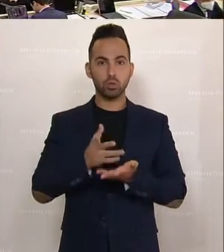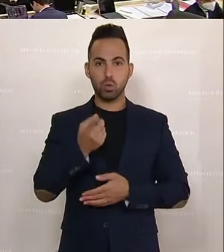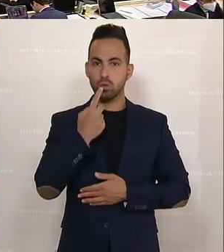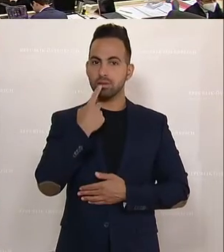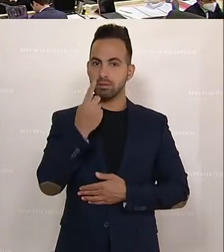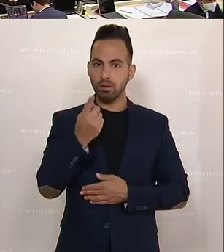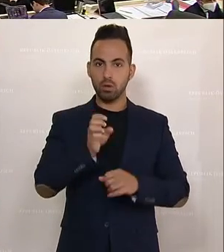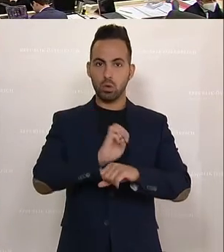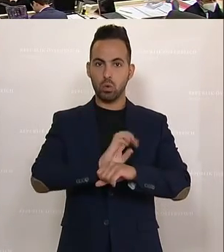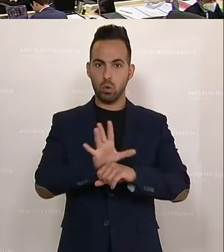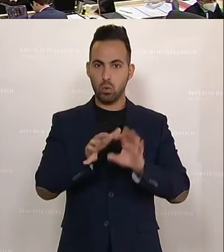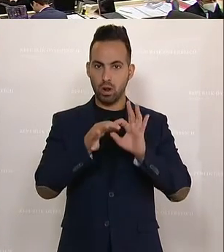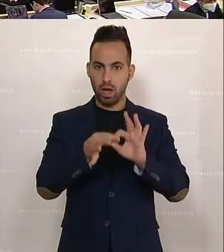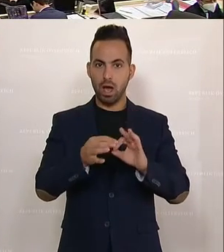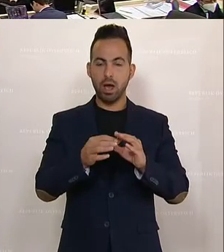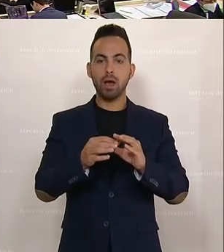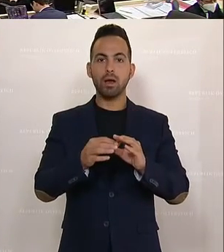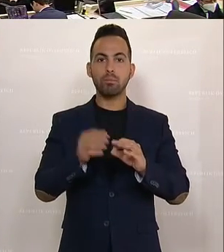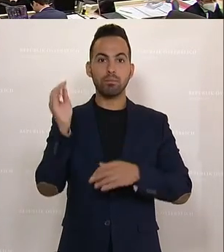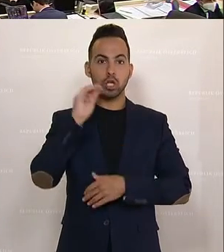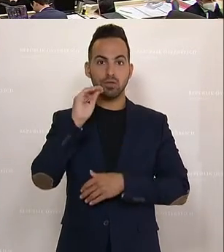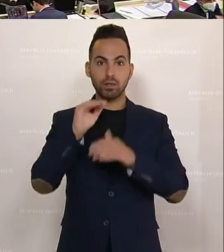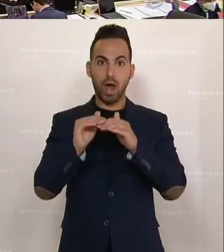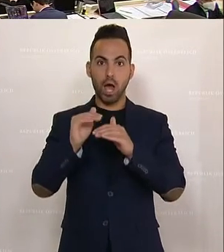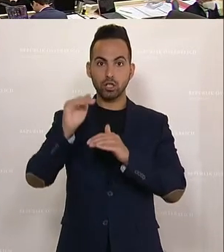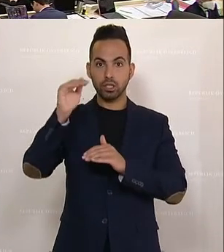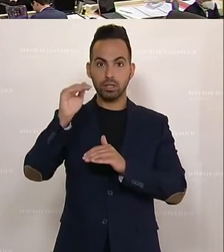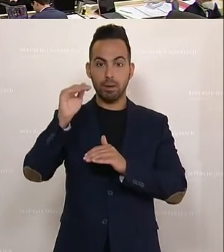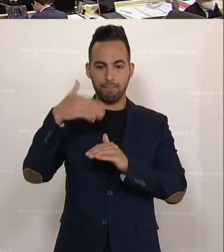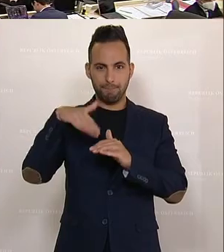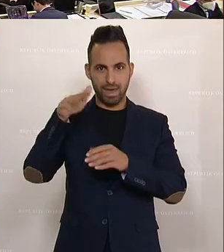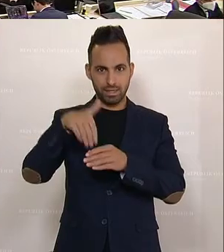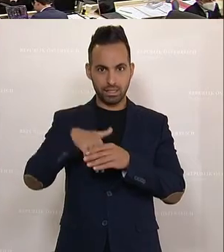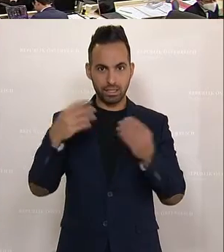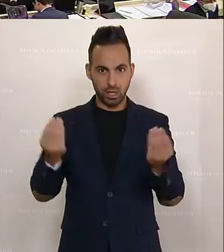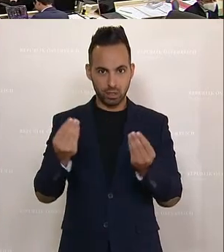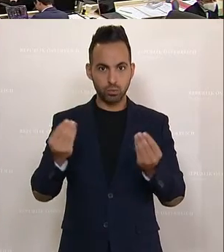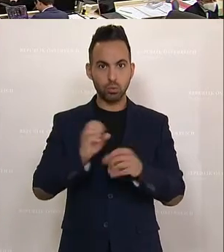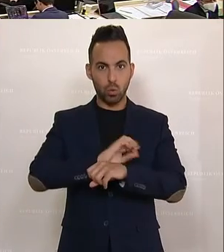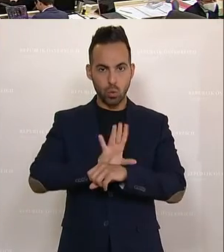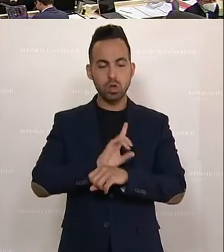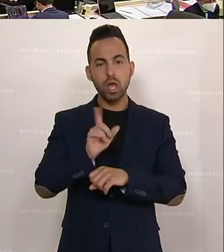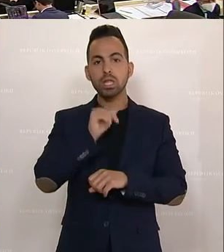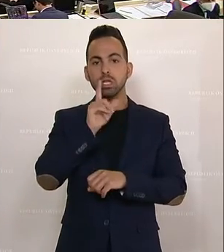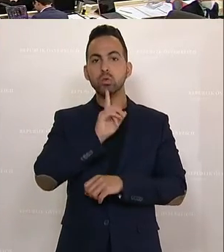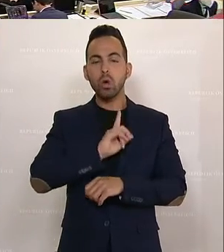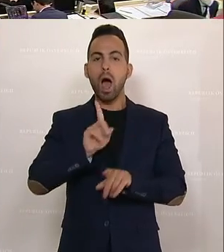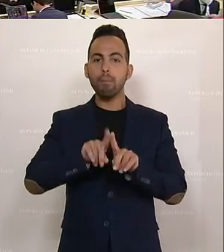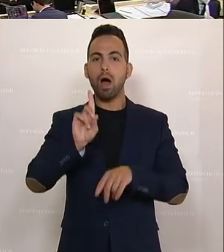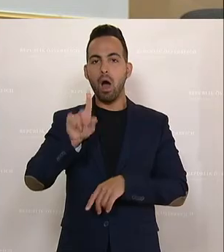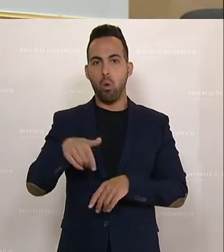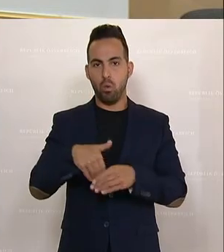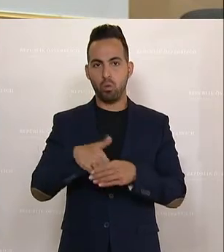den Beschwerden ist nicht nur Corona geschuldet, aber natürlich auch. Es ist eine neue Situation. Wir